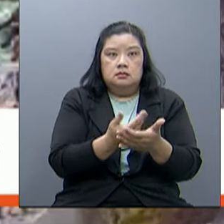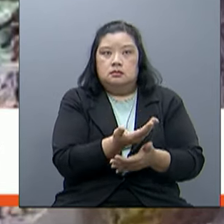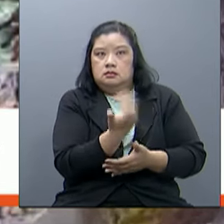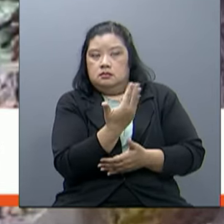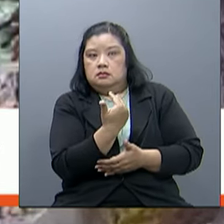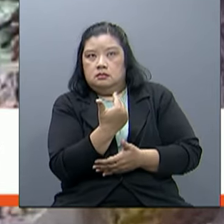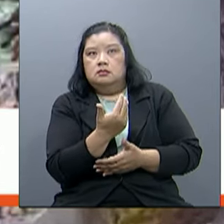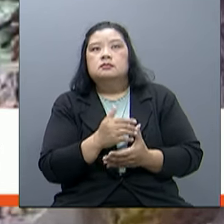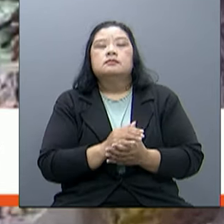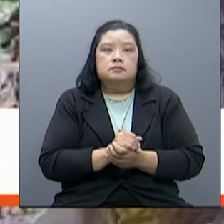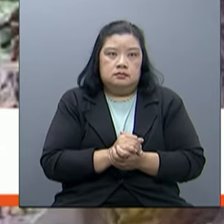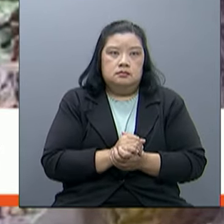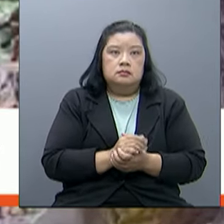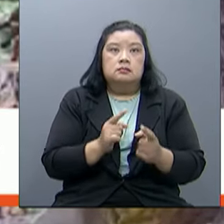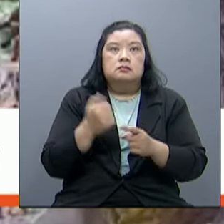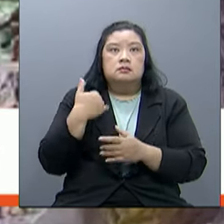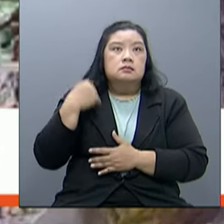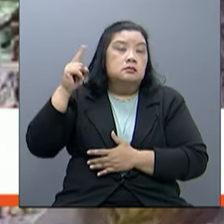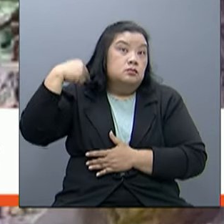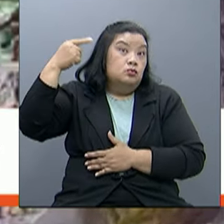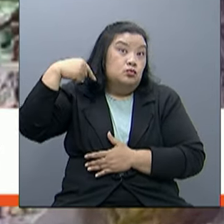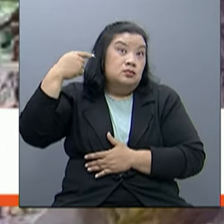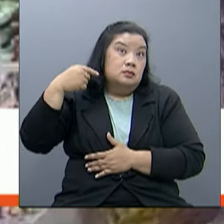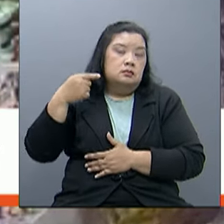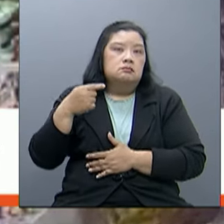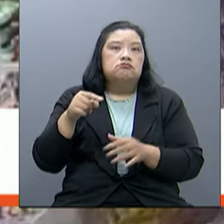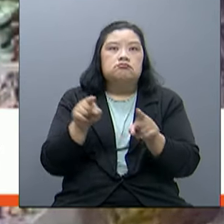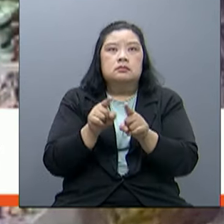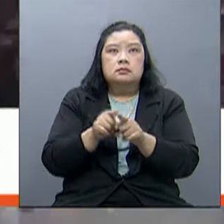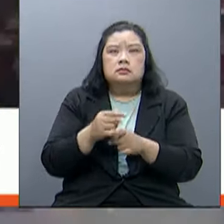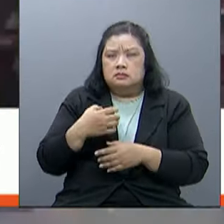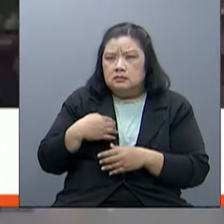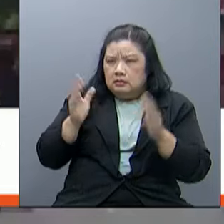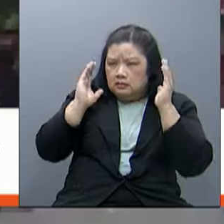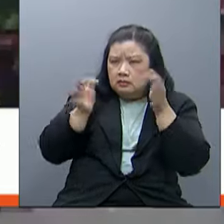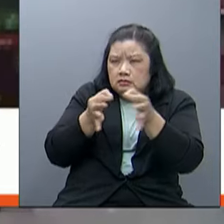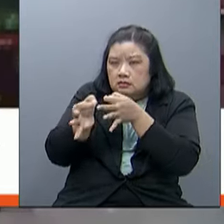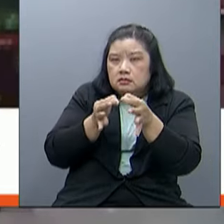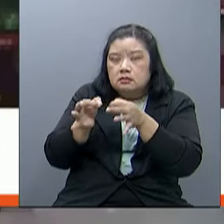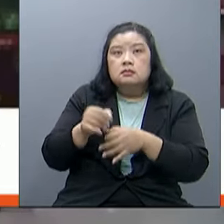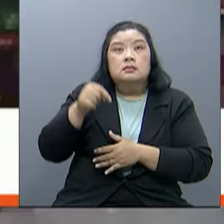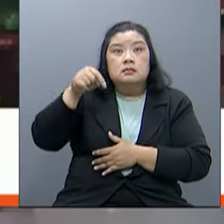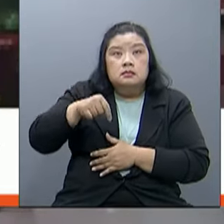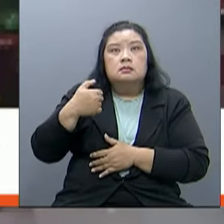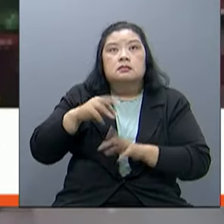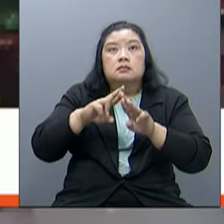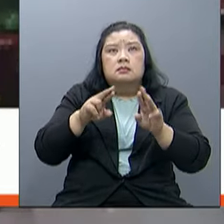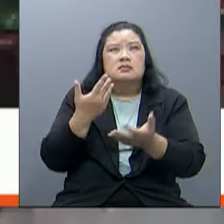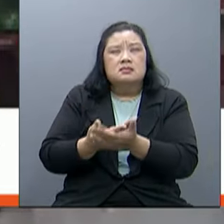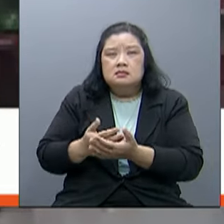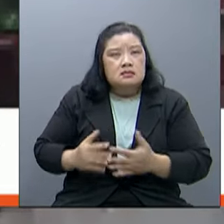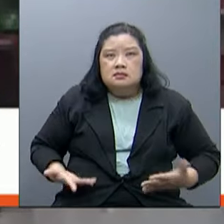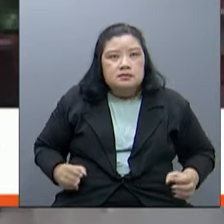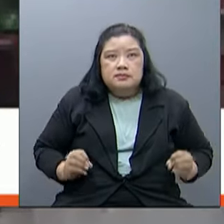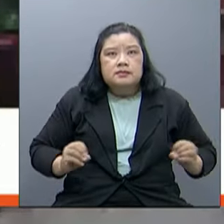ให้กับเขาค่ะมีผู้หญิงอีกคนนึงพยายามจะอธิบายให้ผู้ก่อเหตุฟังว่าในร้านเนี่ยเงินไม่มีแล้วนะ